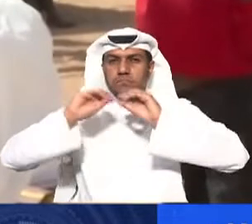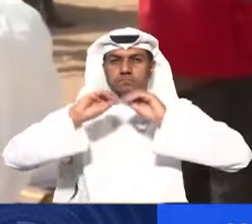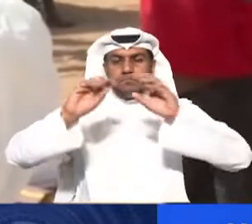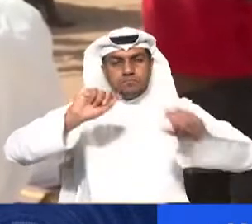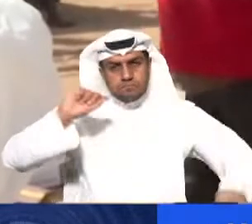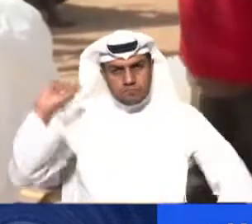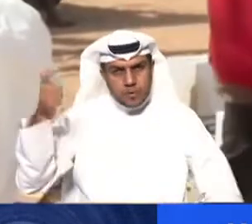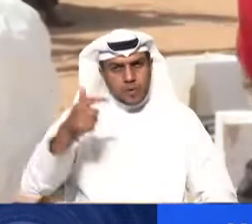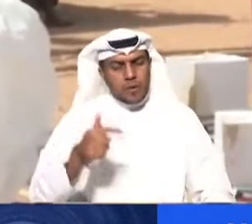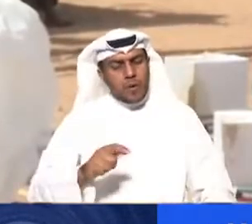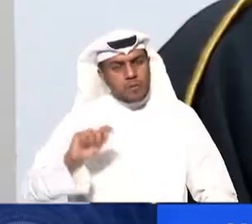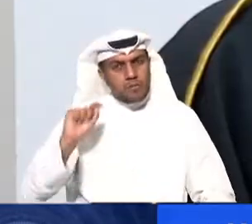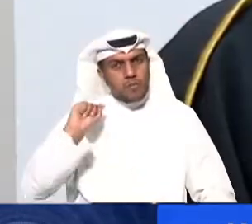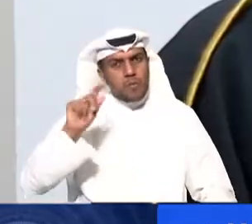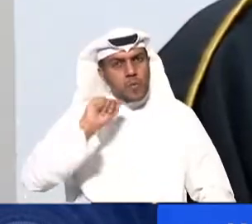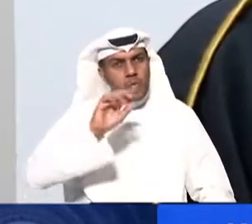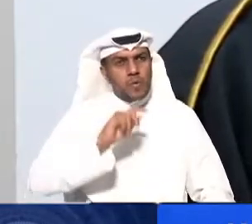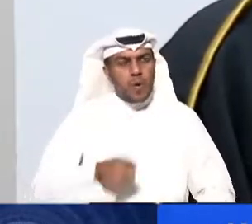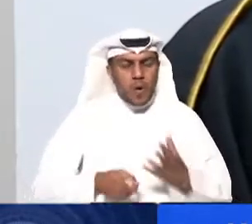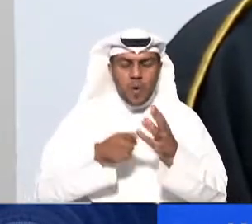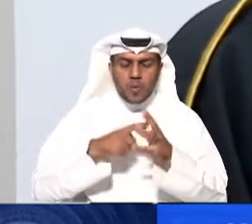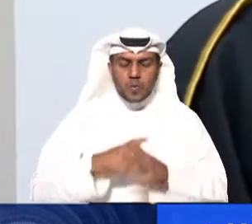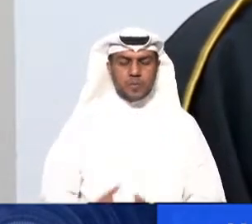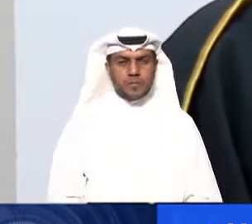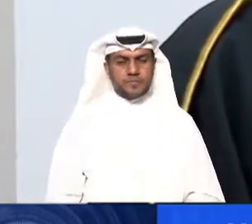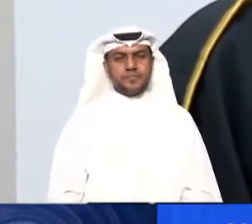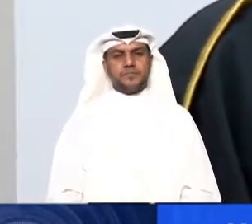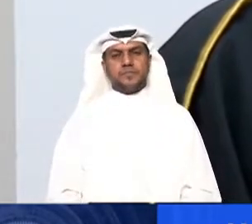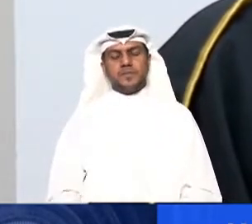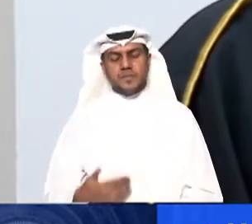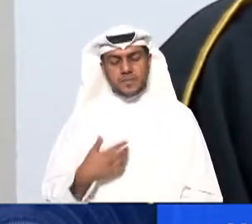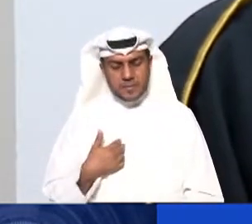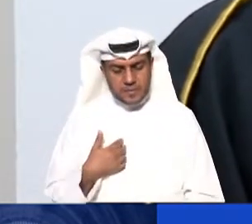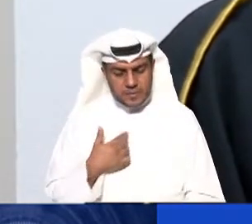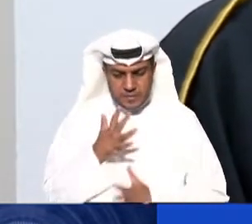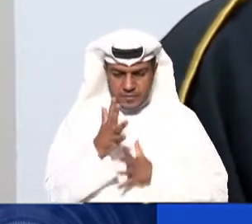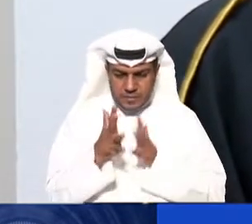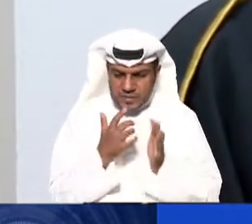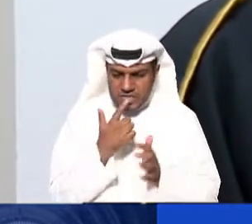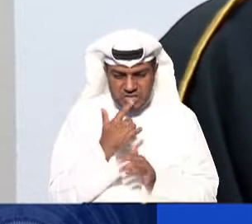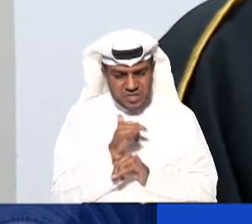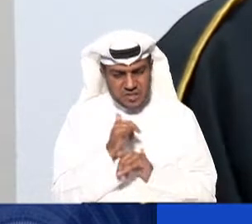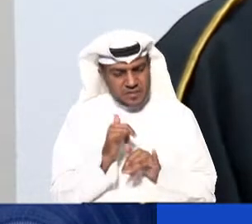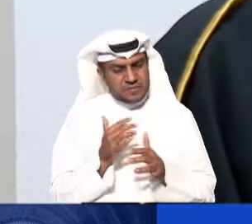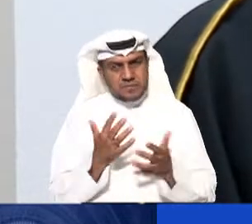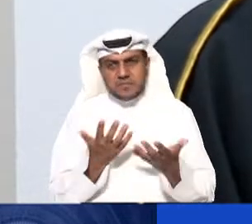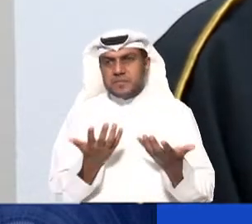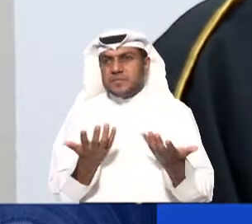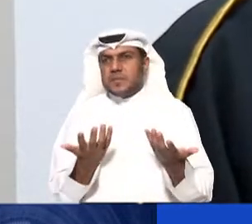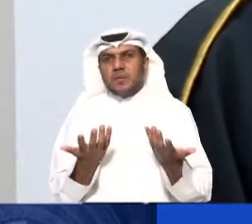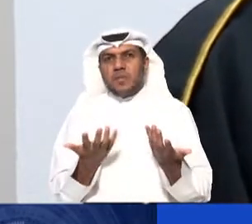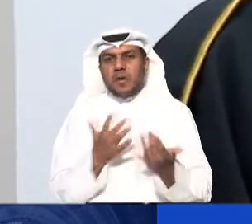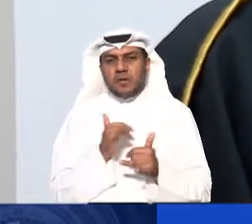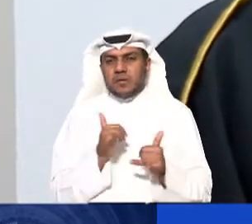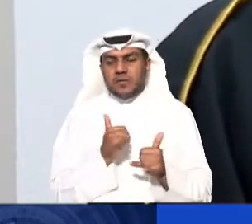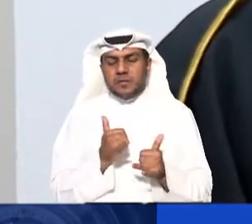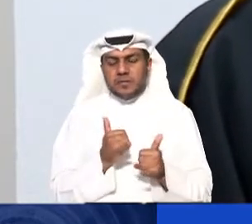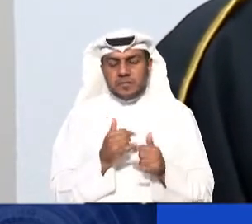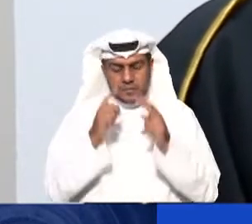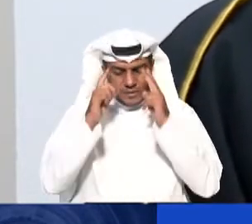لنجدة الآخرين. يعجز اللسان عن التعبير عن